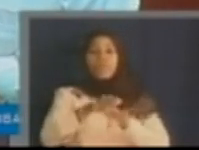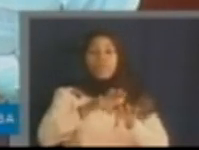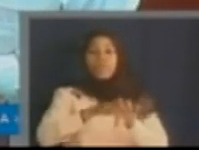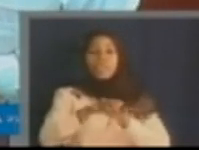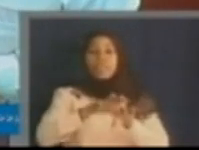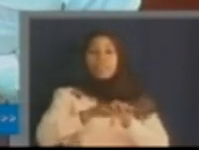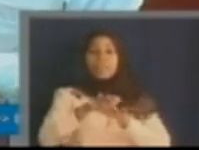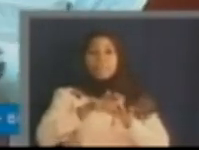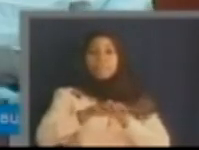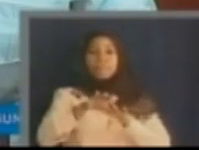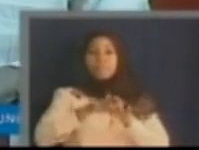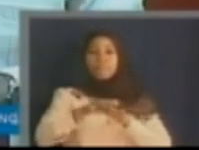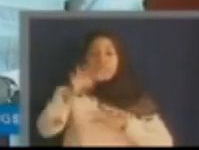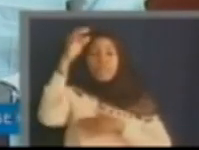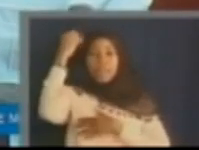Mheshimiwa Mwenyekiti,